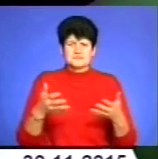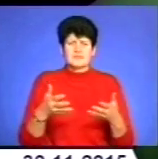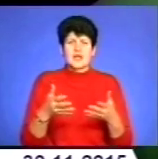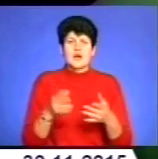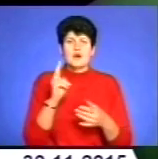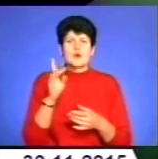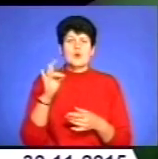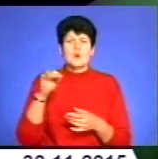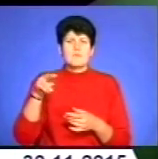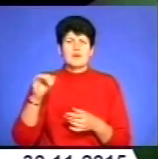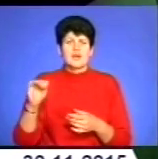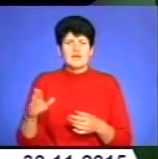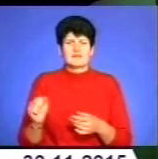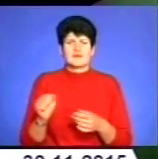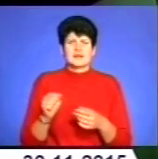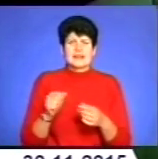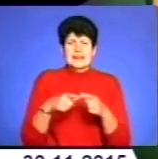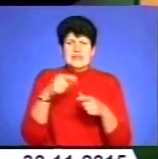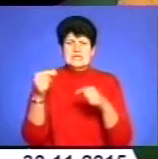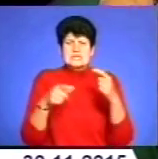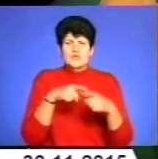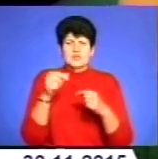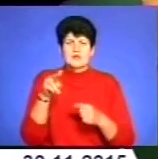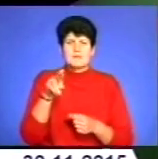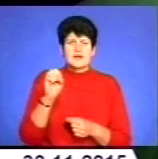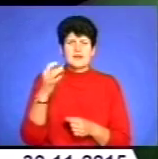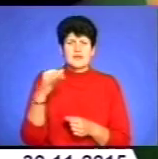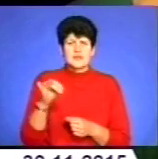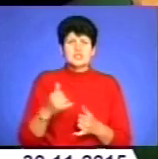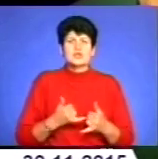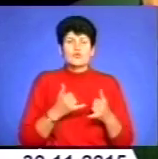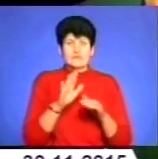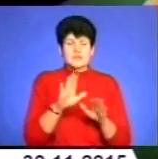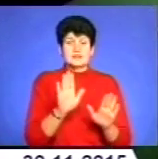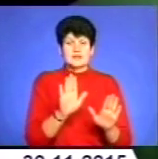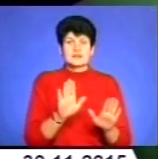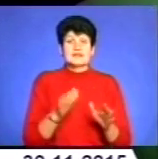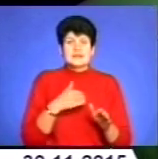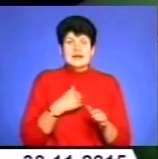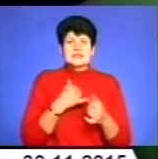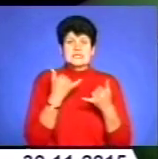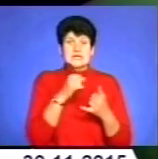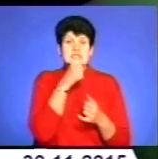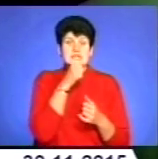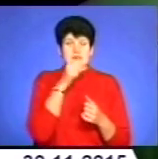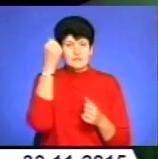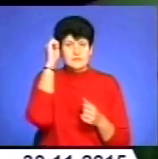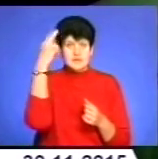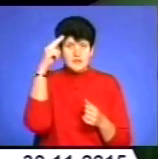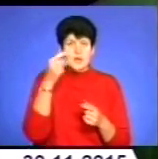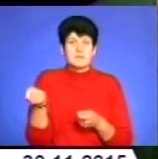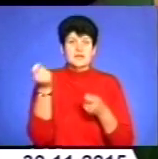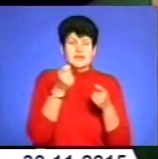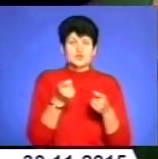кропива, лобода і листочки пирію. Я кажу, шановний, я зараз дядьки піду принесу